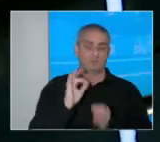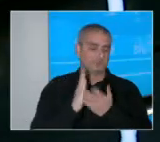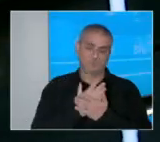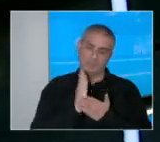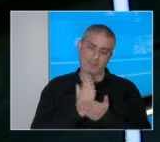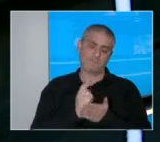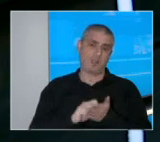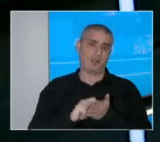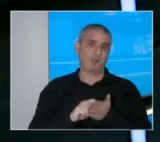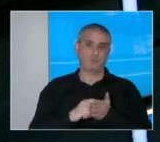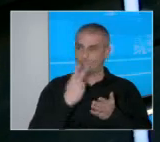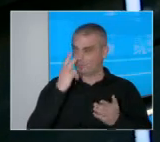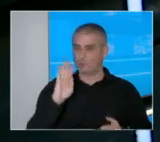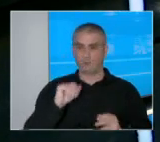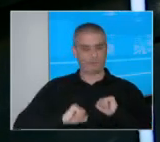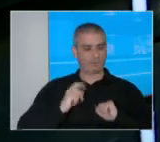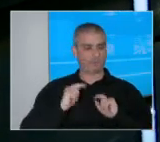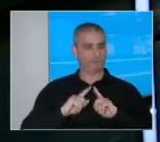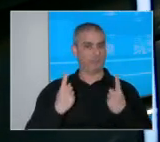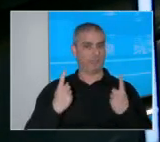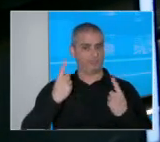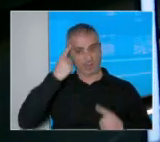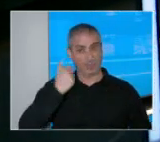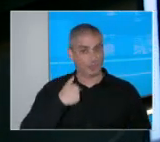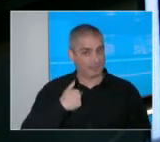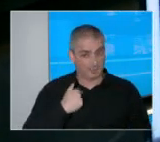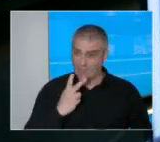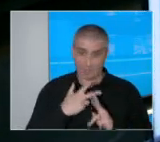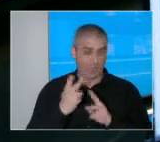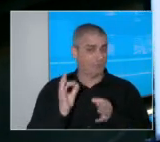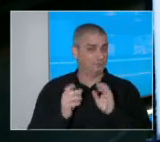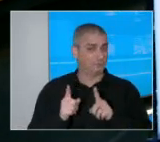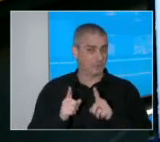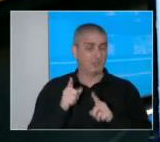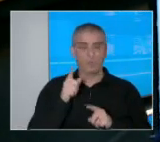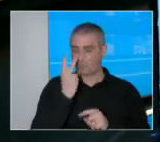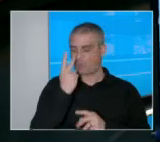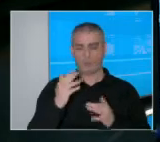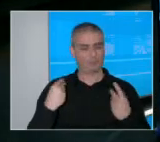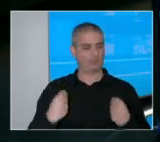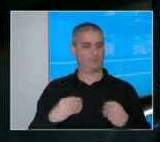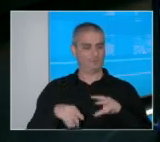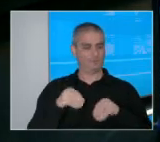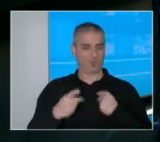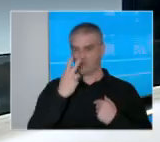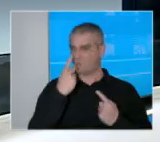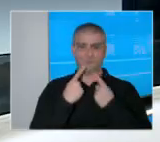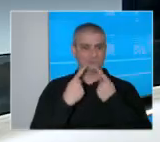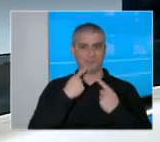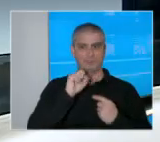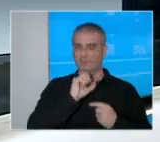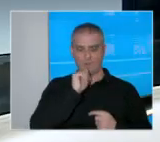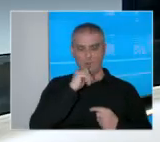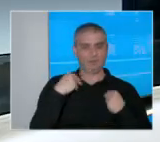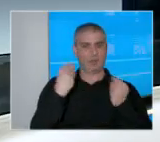די כתוב, ראינו גם את ביבי היום מתנהל אחרת. לדעתי, זה לא רק עניין משפטי, אלא הוא רואה בו אחר בחירות, רואה את השיח של שר, והוא לא